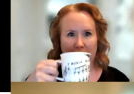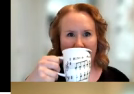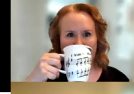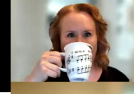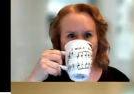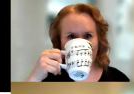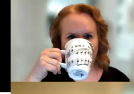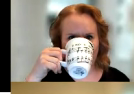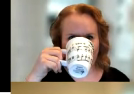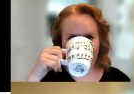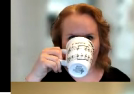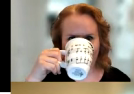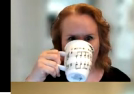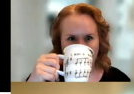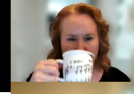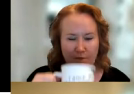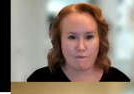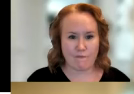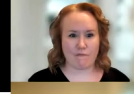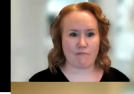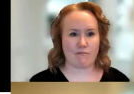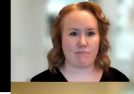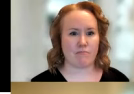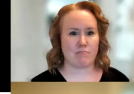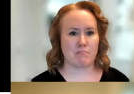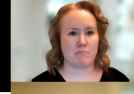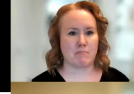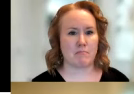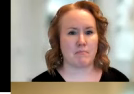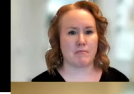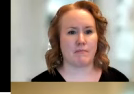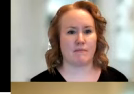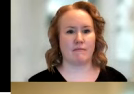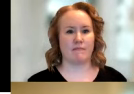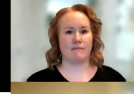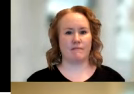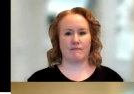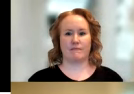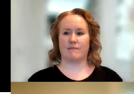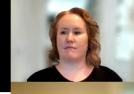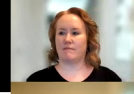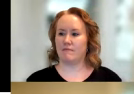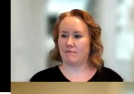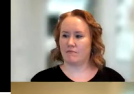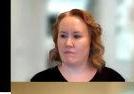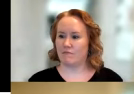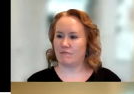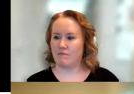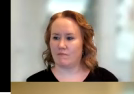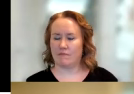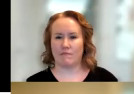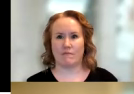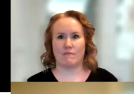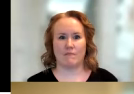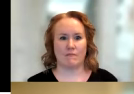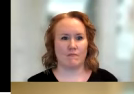tilgjengelighetsdirektivet, altså det som EU-reglene, og så skal vi se litt grann da på tilgjengelighetsdirektivet i norsk rett.